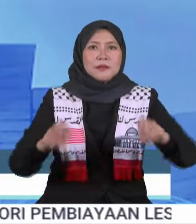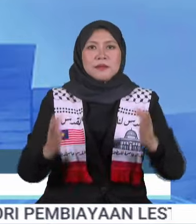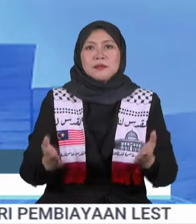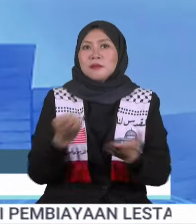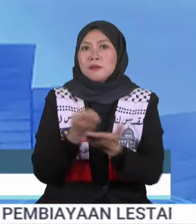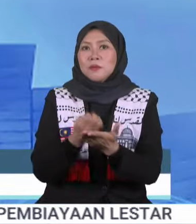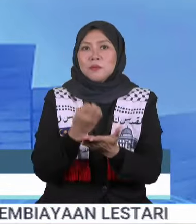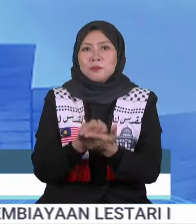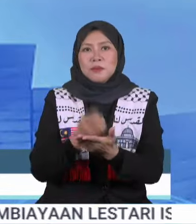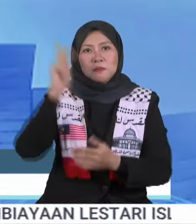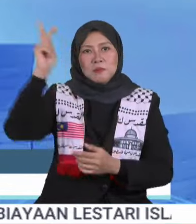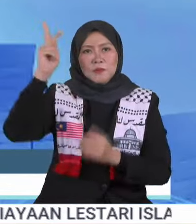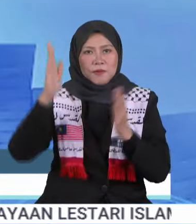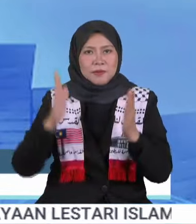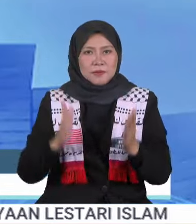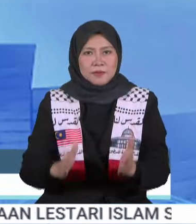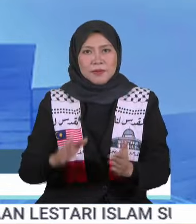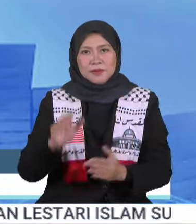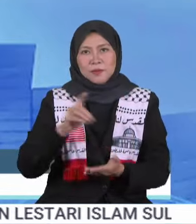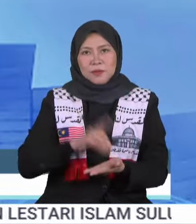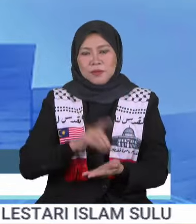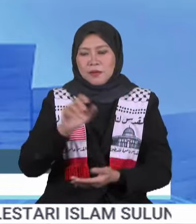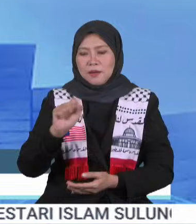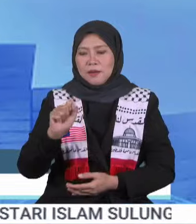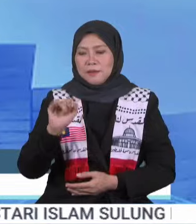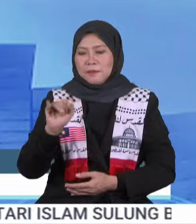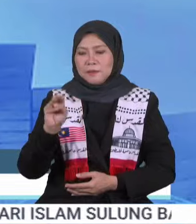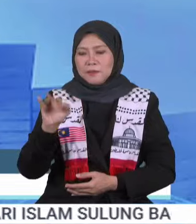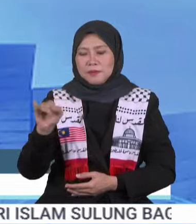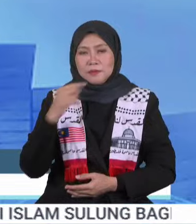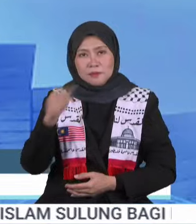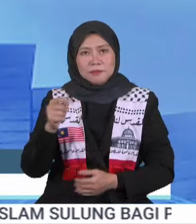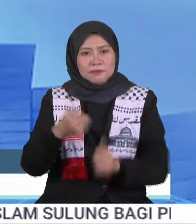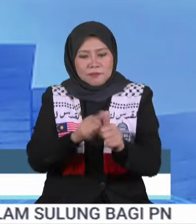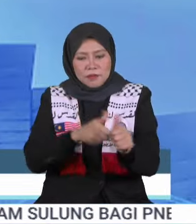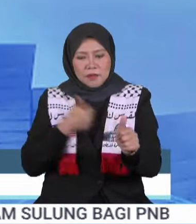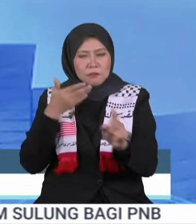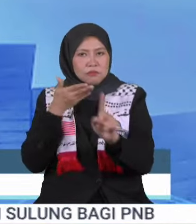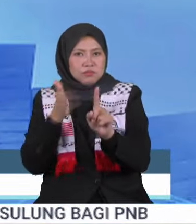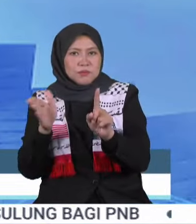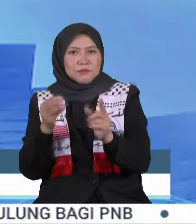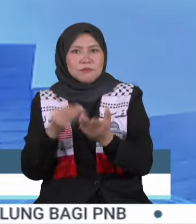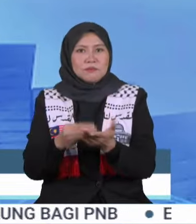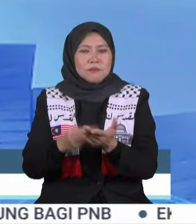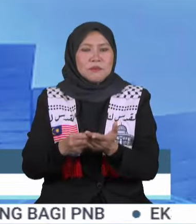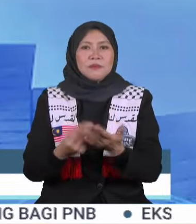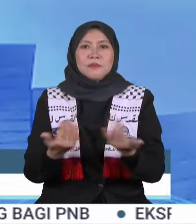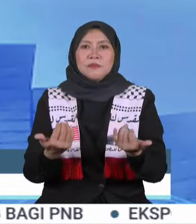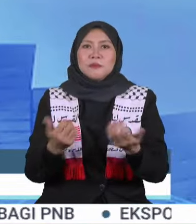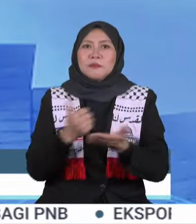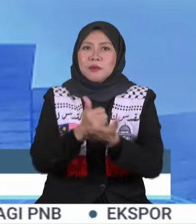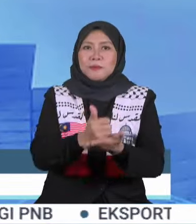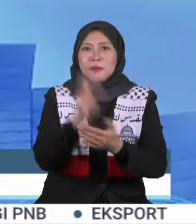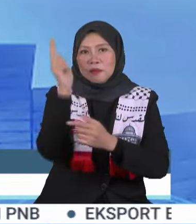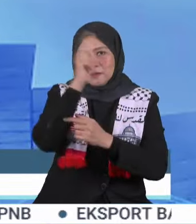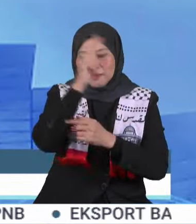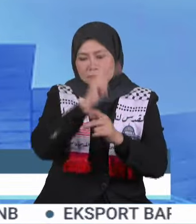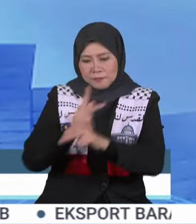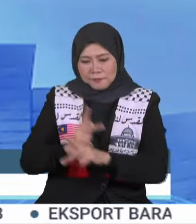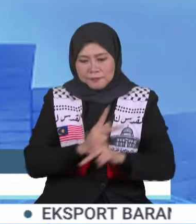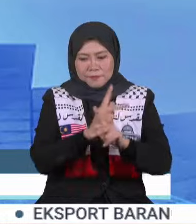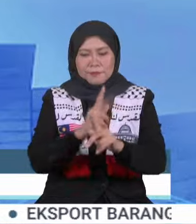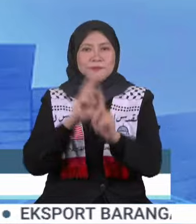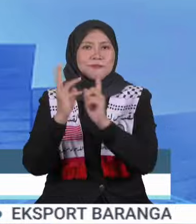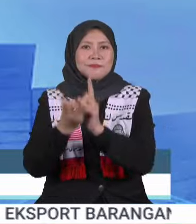Madya Dr. Aimi Zulhazmi Abdul Rashid, selain mengelak ketirisan, hasil penjimatan inisiatif itu membantu kerajaan menjaga kebajikan